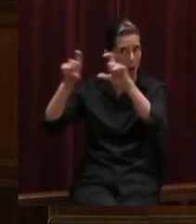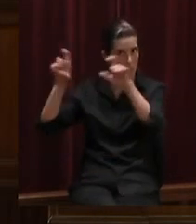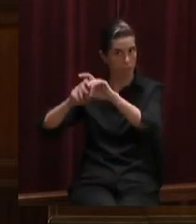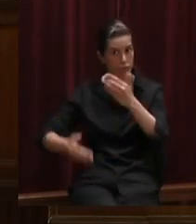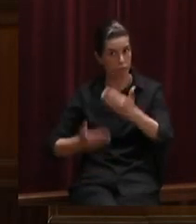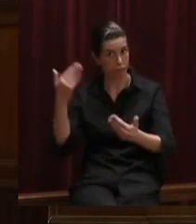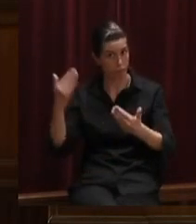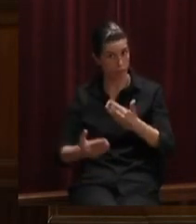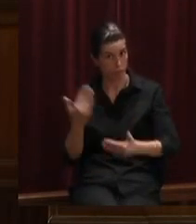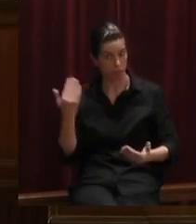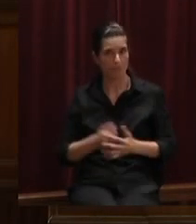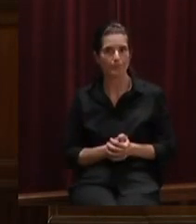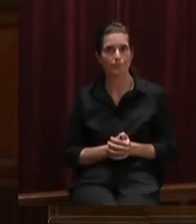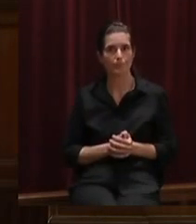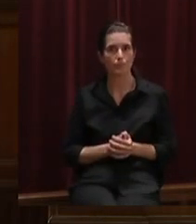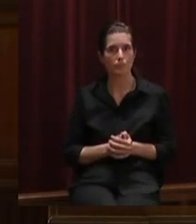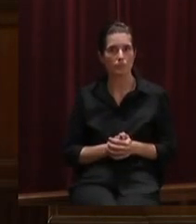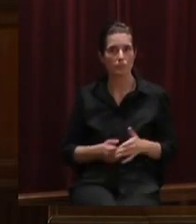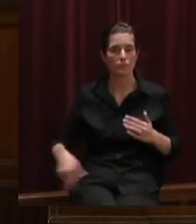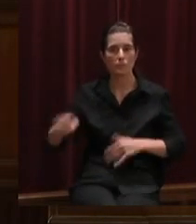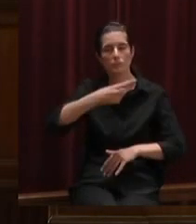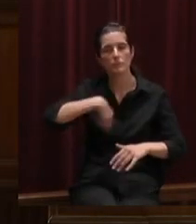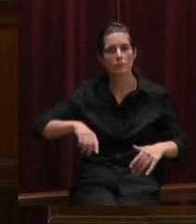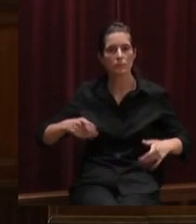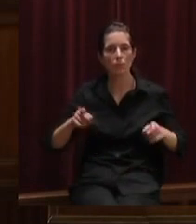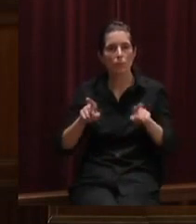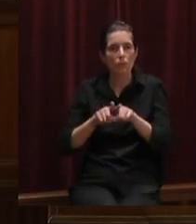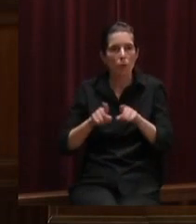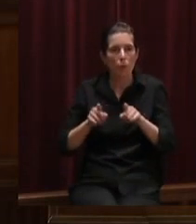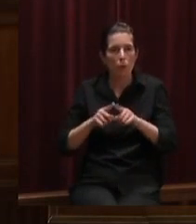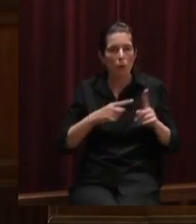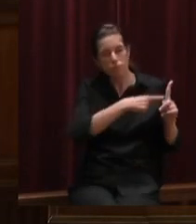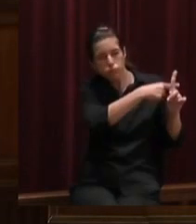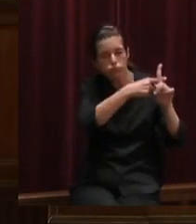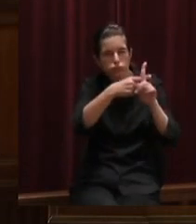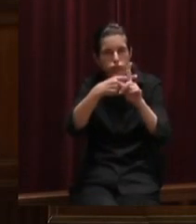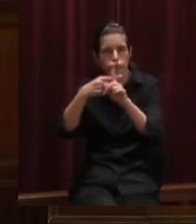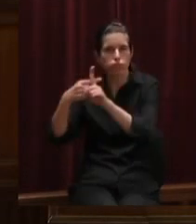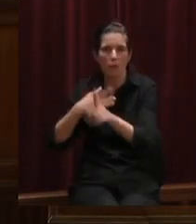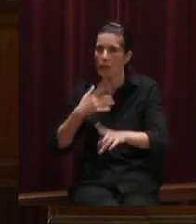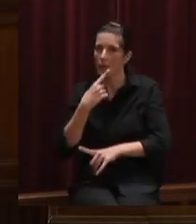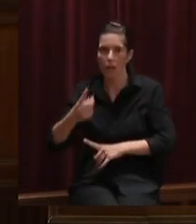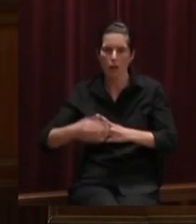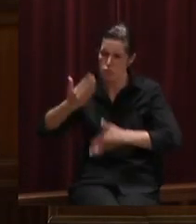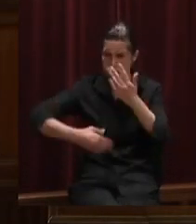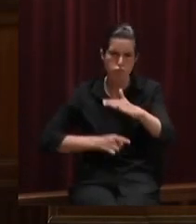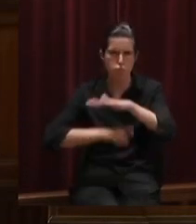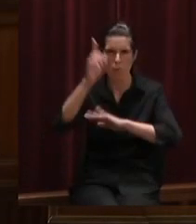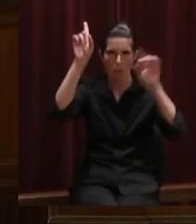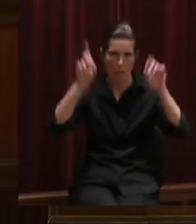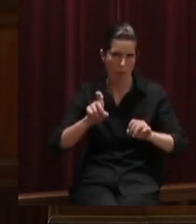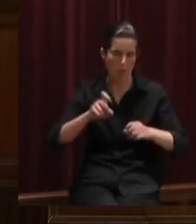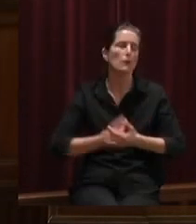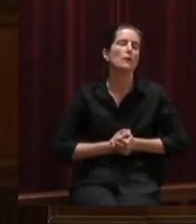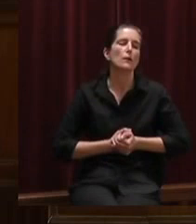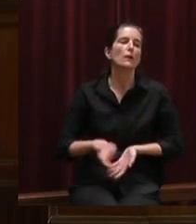mundial. Ajuntem totes les peces i serem imparables. Avui sabem que podem innovar per ser més eficients, per contaminar